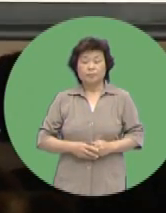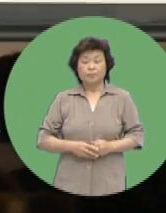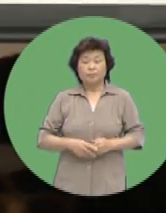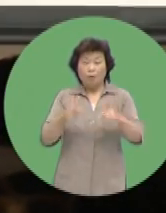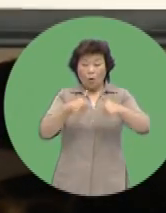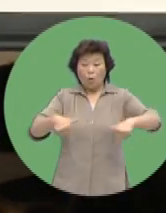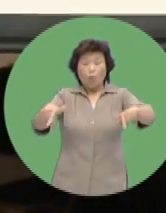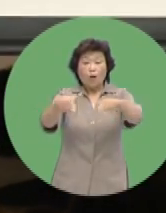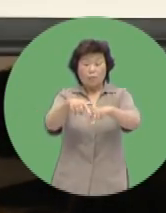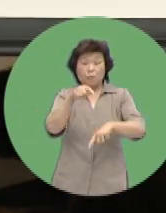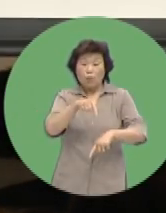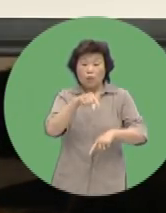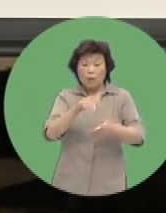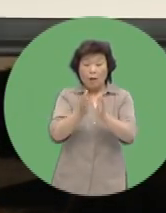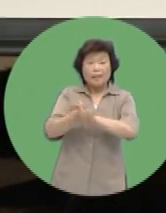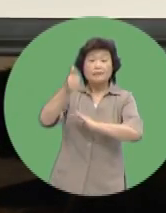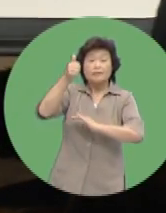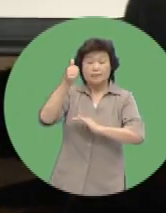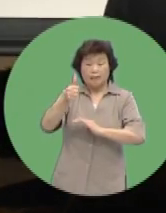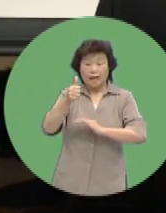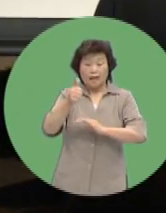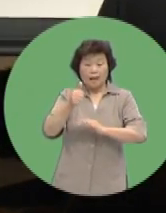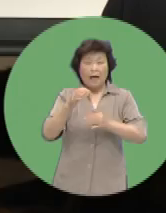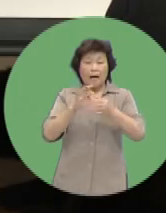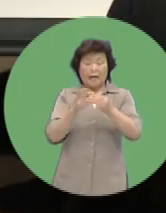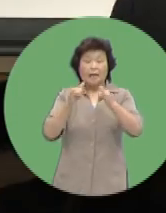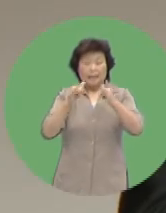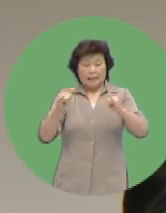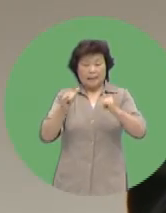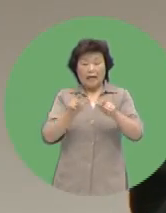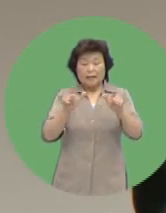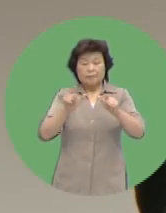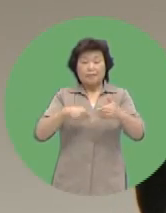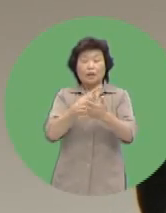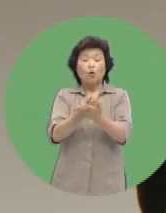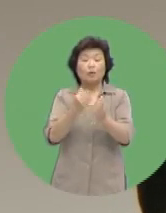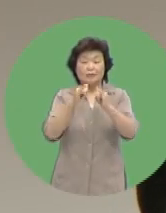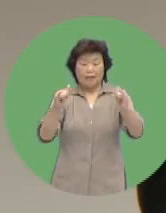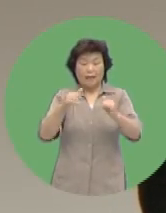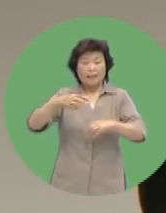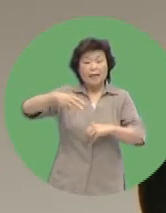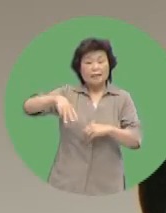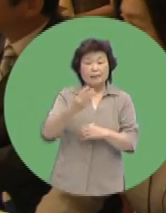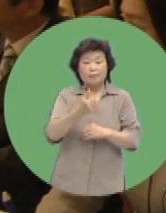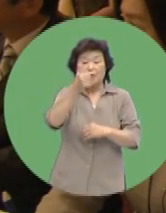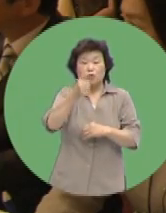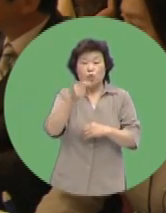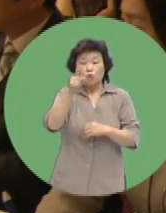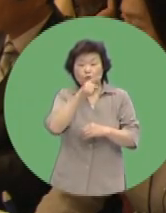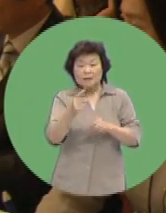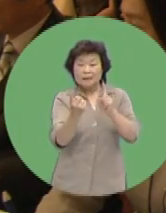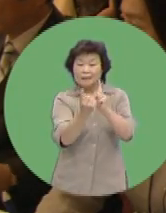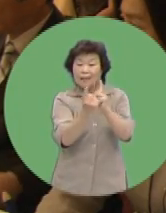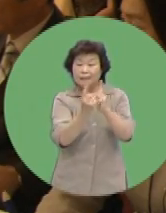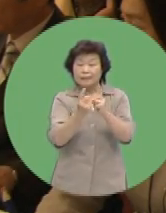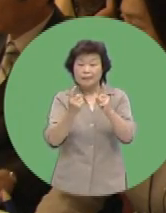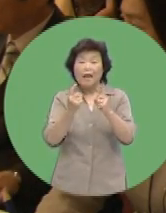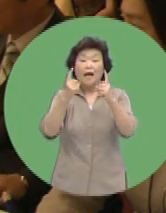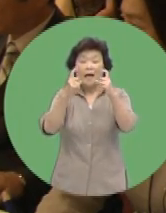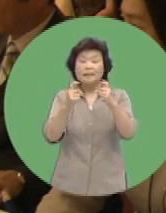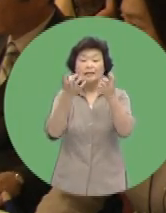フォーラムでは、飯泉知事が関係者や一般の参加者およそ350人を前に挨拶をしました